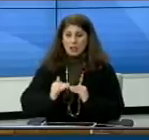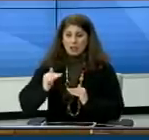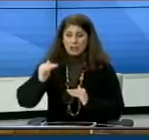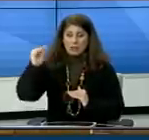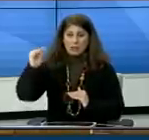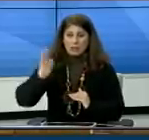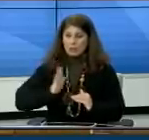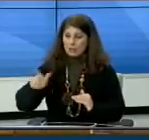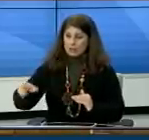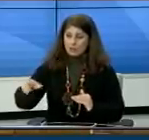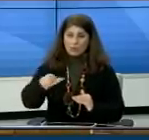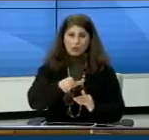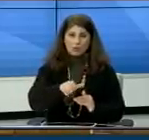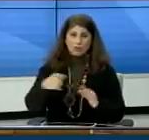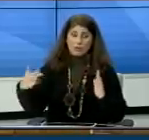μας.